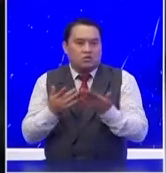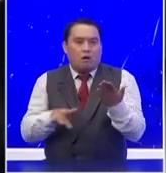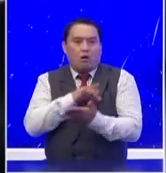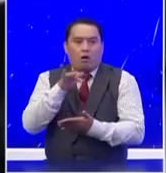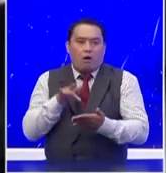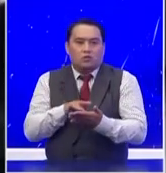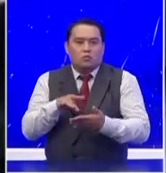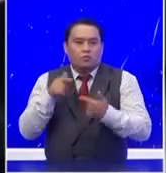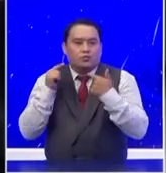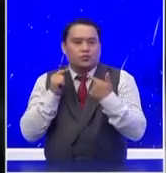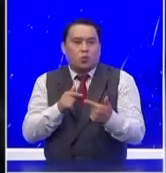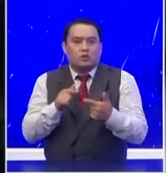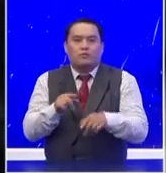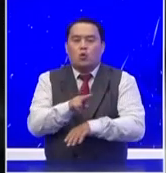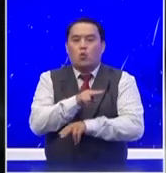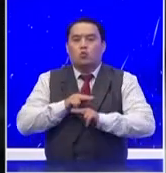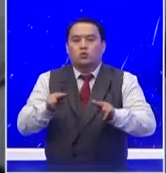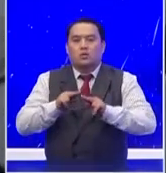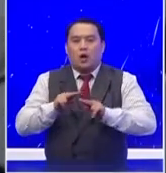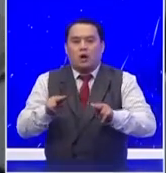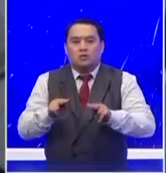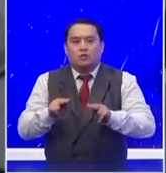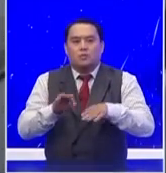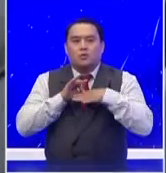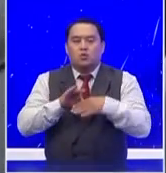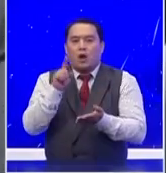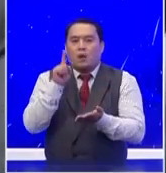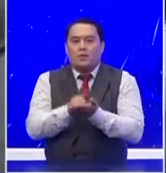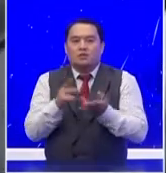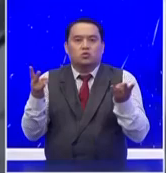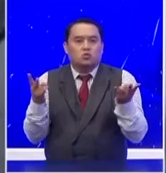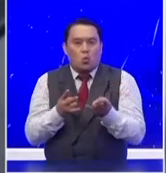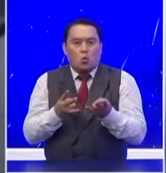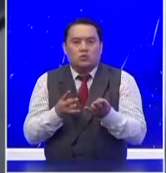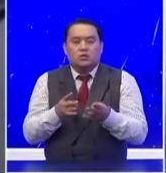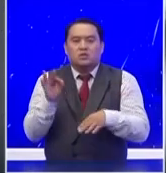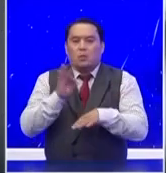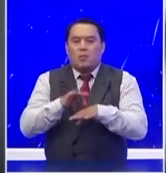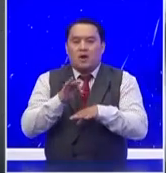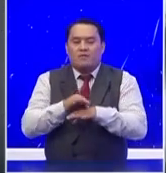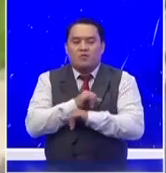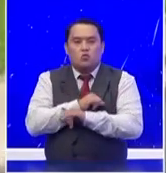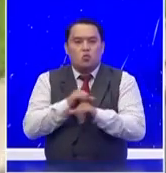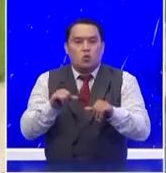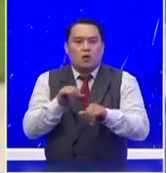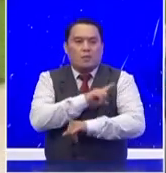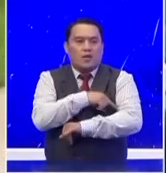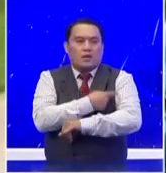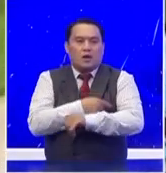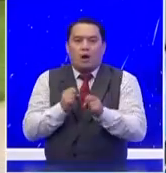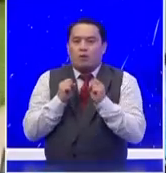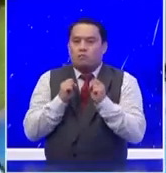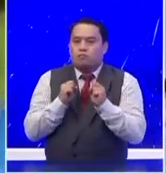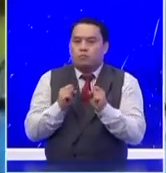мэрі қарсы шықты. Ұстаздар да оқу жылы қашықтықтан өтуі керек дейді. Өйткені індет өршіп тұрған өңірде мектепке оралу